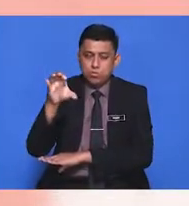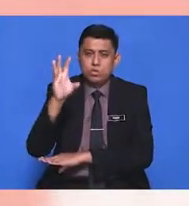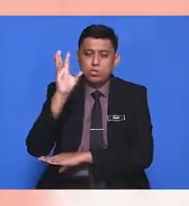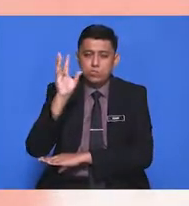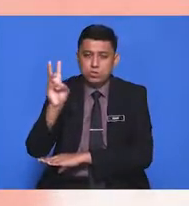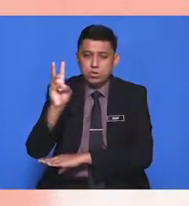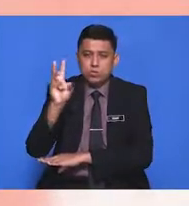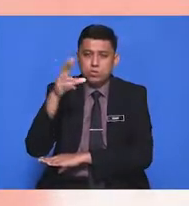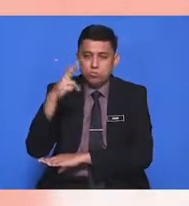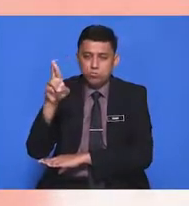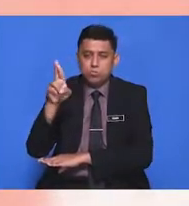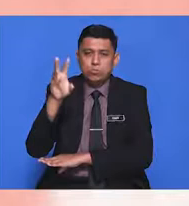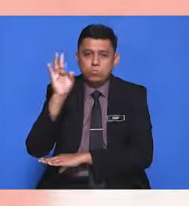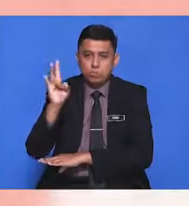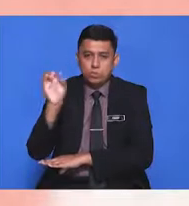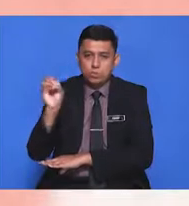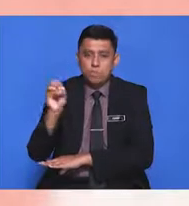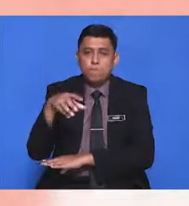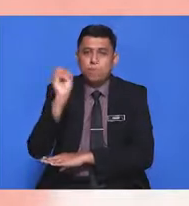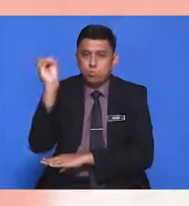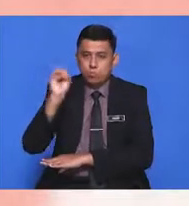4,506,600 km².